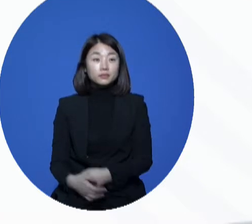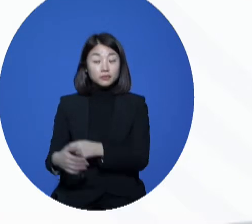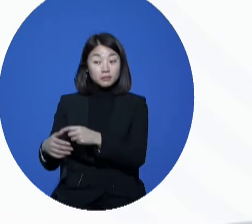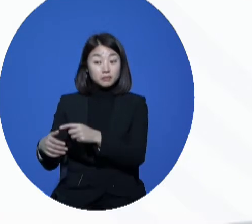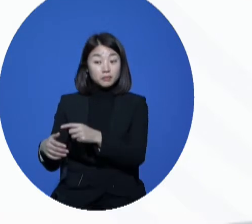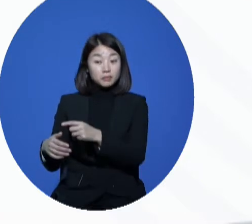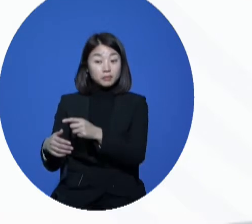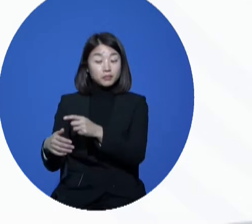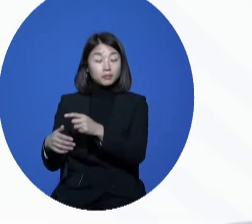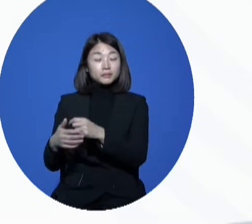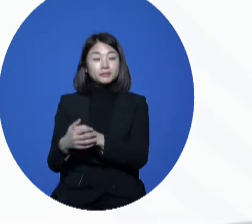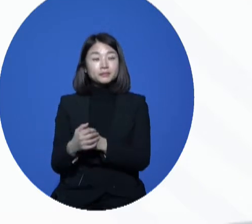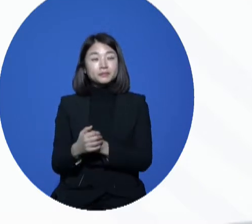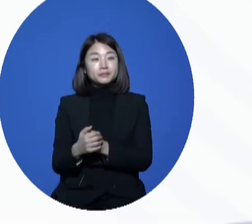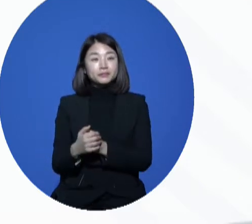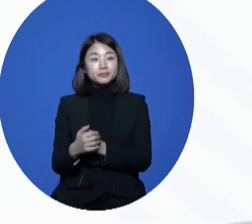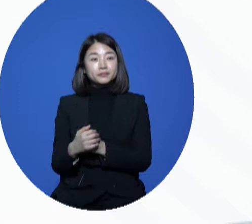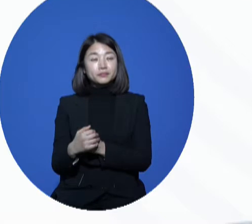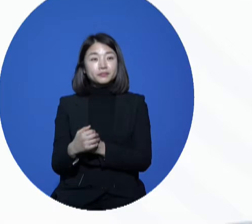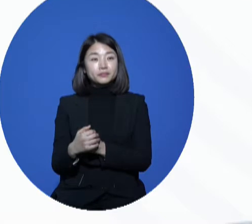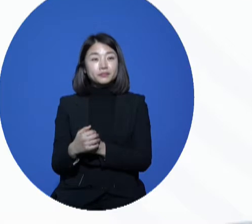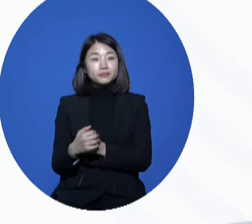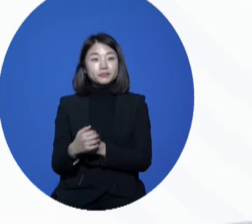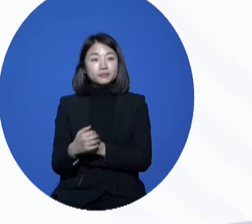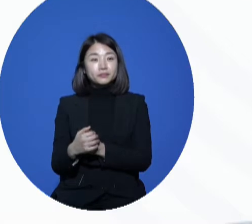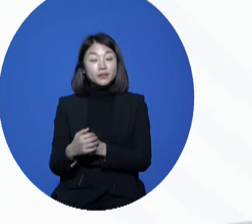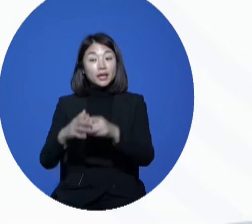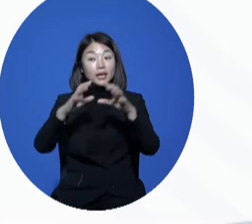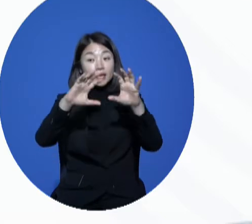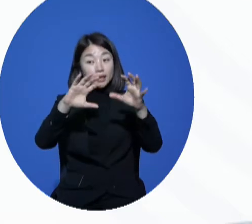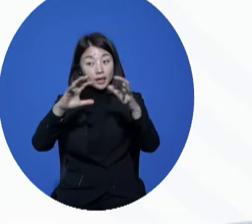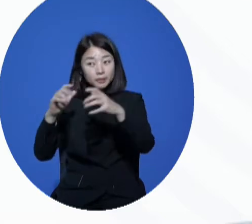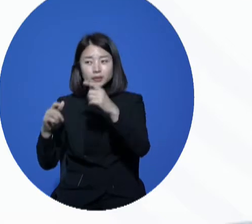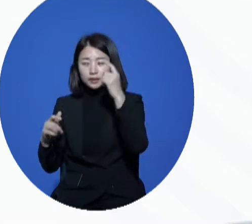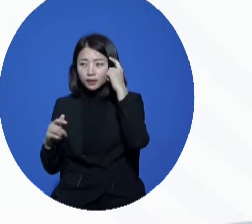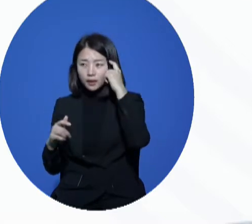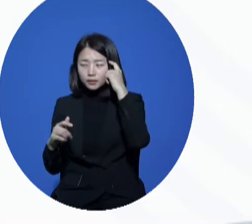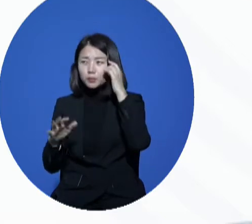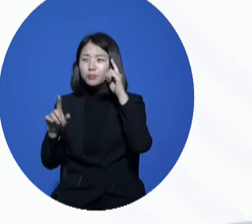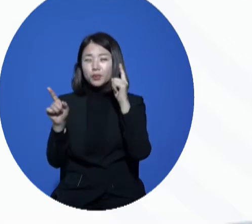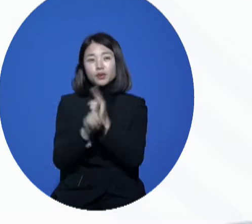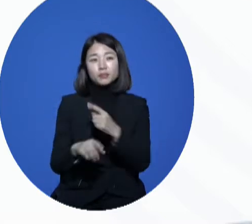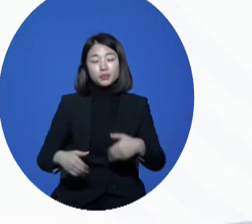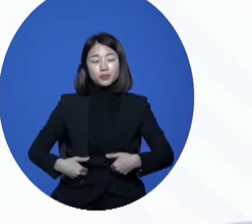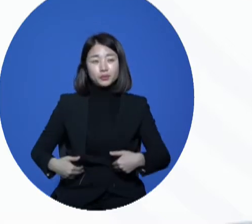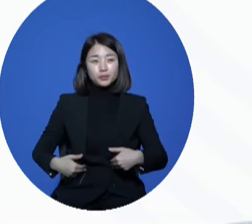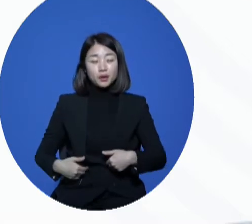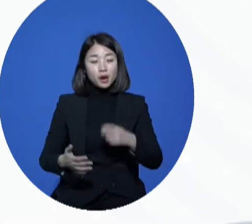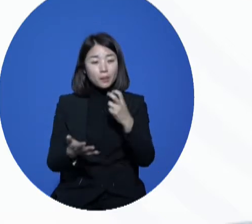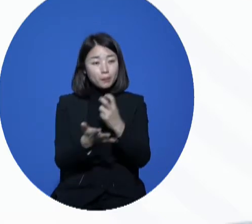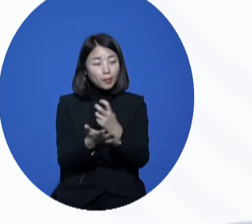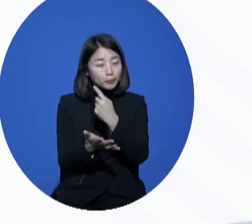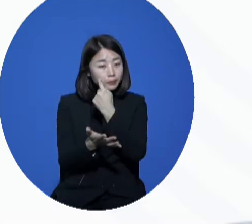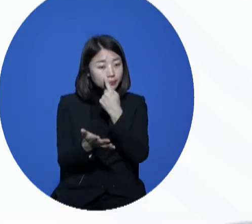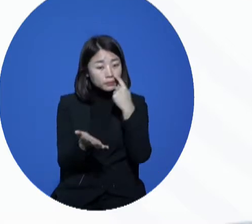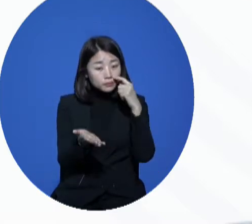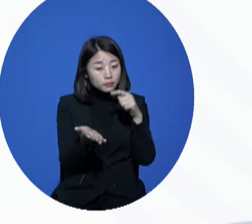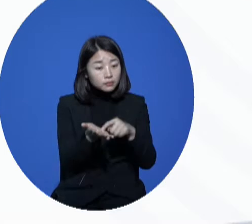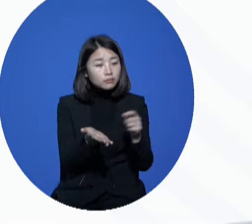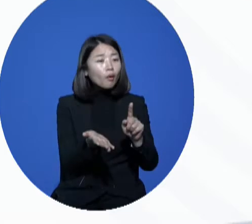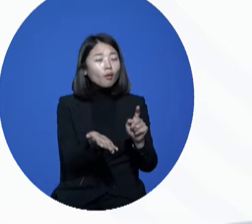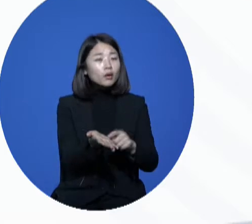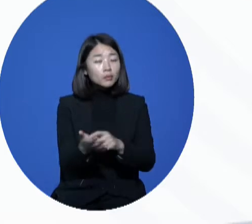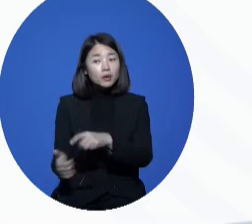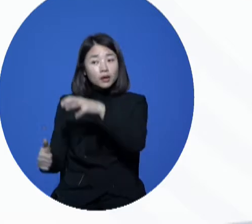이것이야말로 각 국가별로 우리가 반드시 생각을 고려를 해야 되는 것 같습니다. 어떠한 법적인 근거가 있는